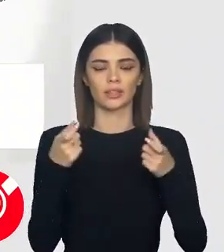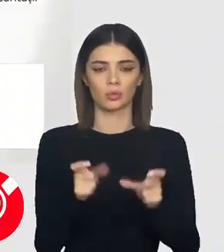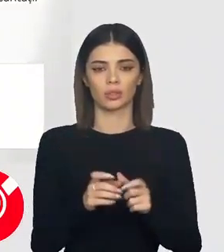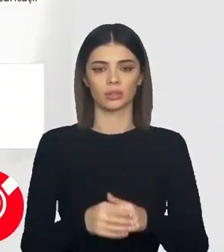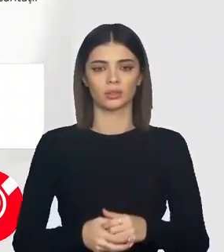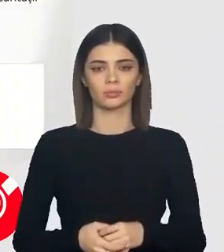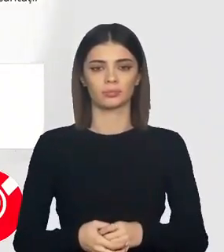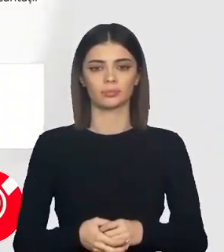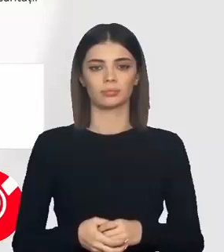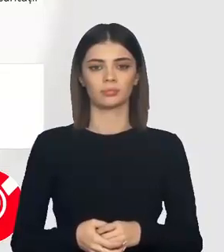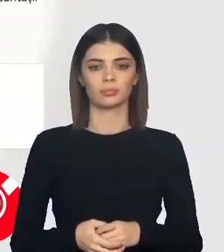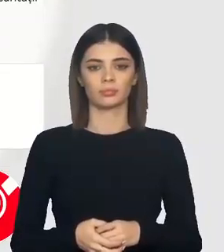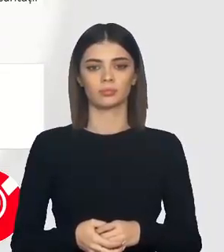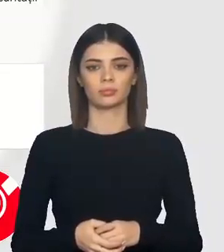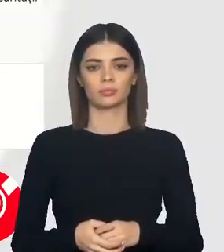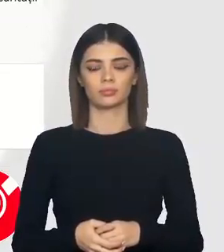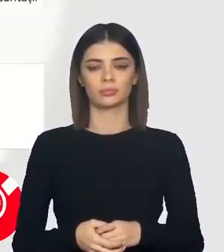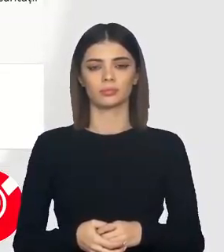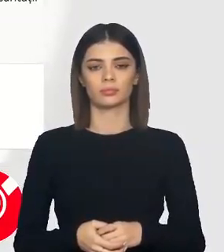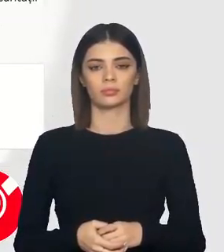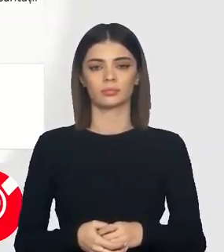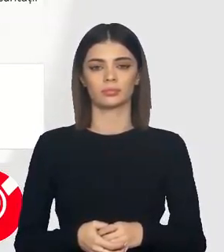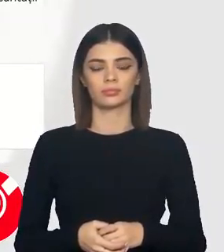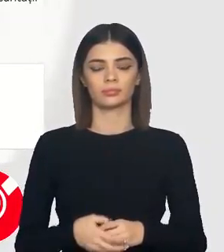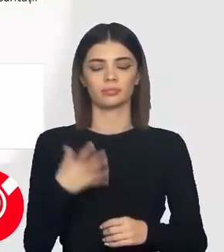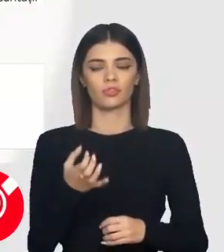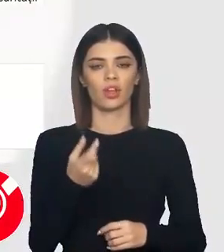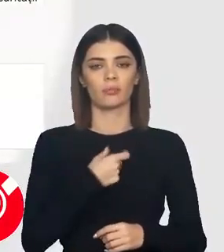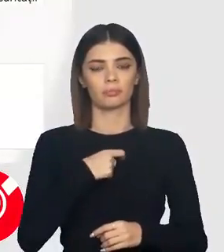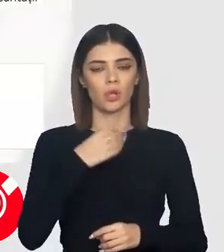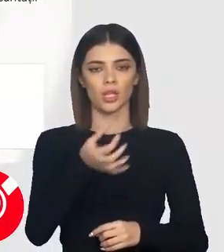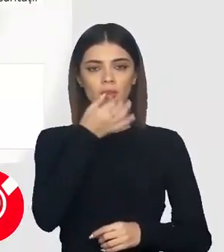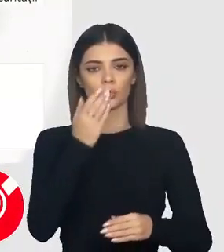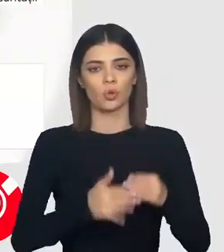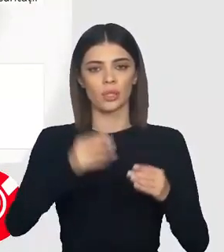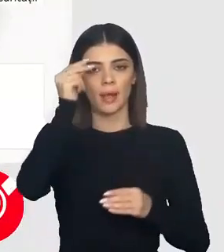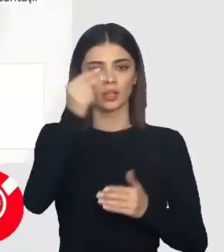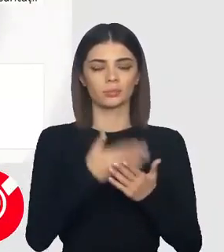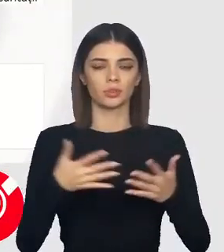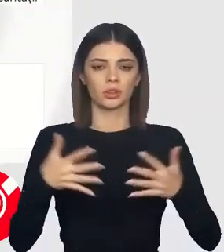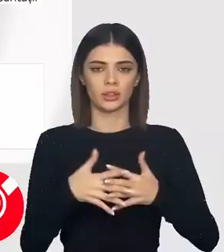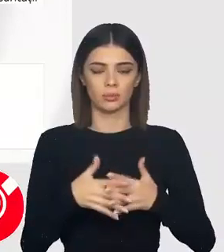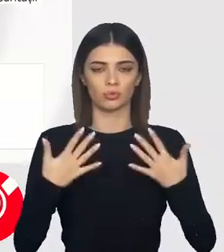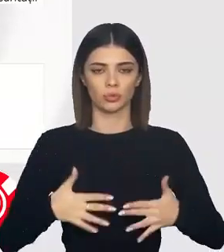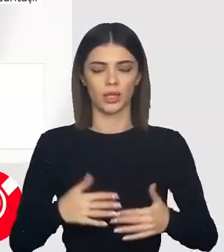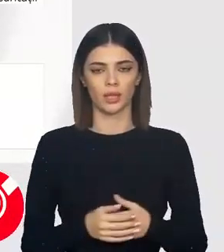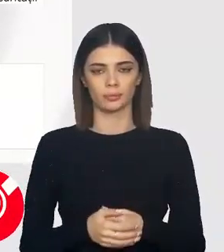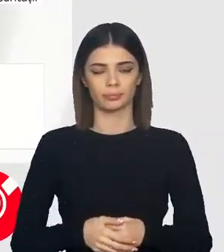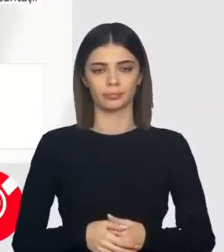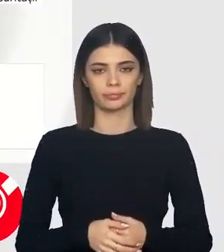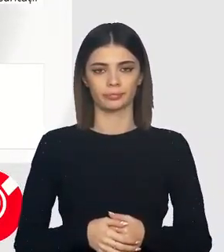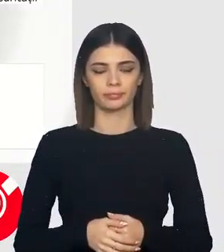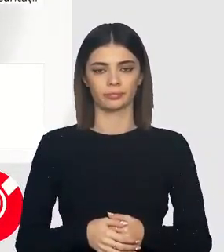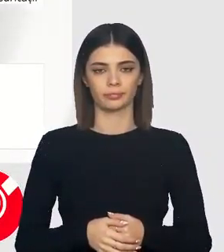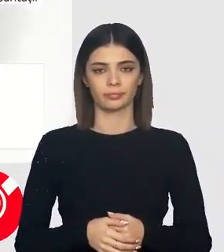Apărării Securității. Bună, Andreea, ce ne poți spune despre ultimele evoluții de pe frontul din Ucraina? Bună dimineața!